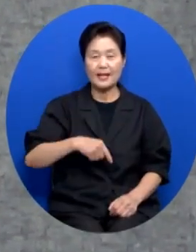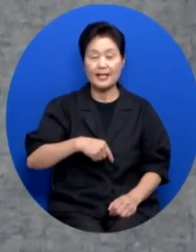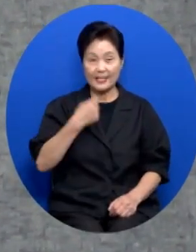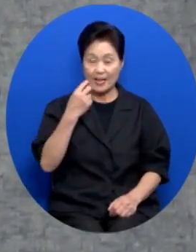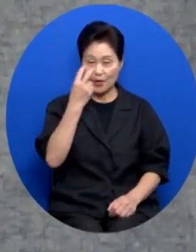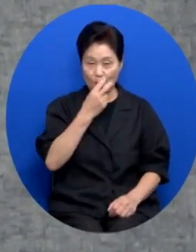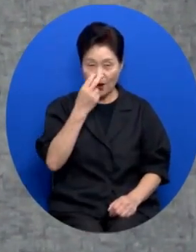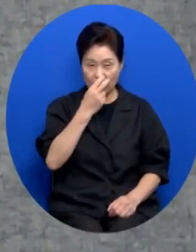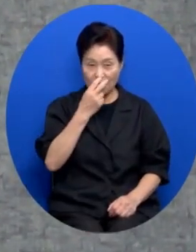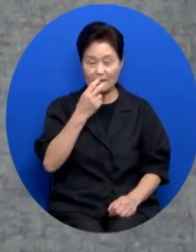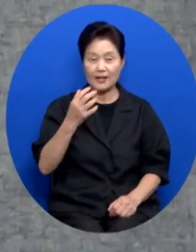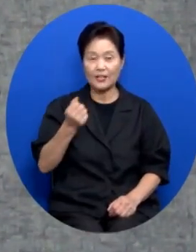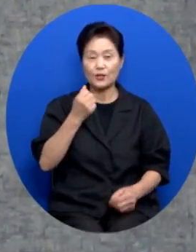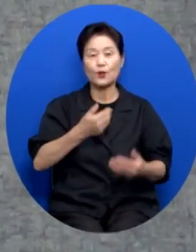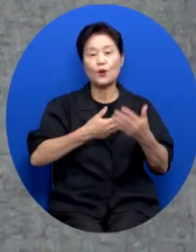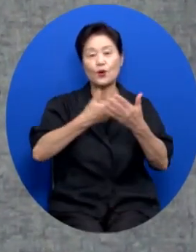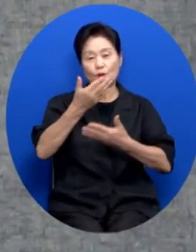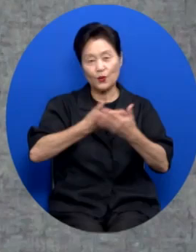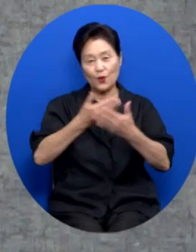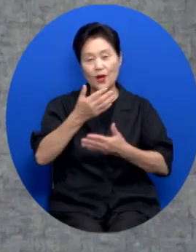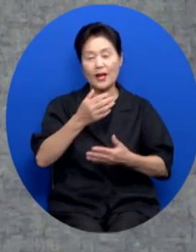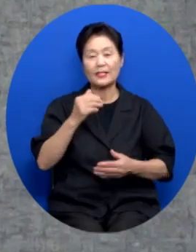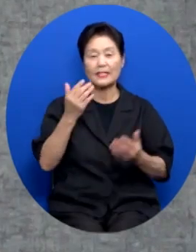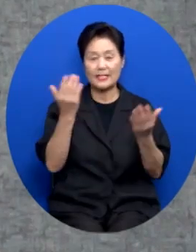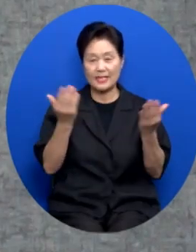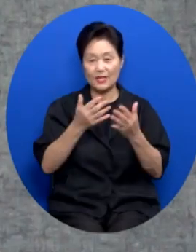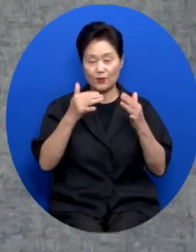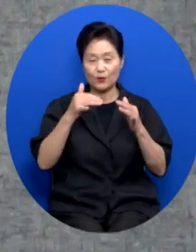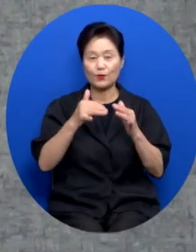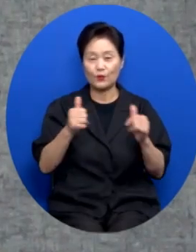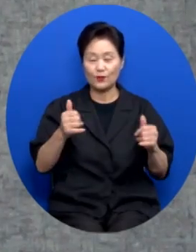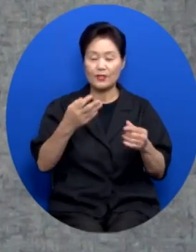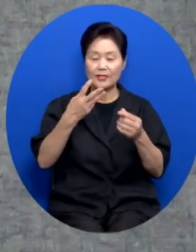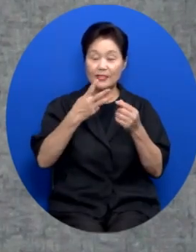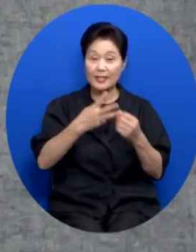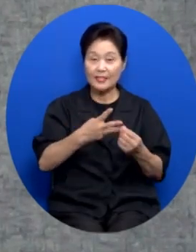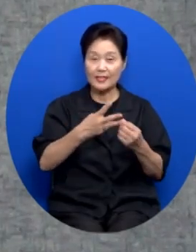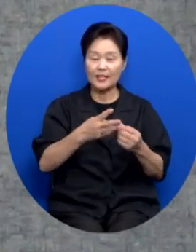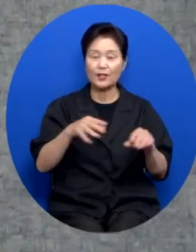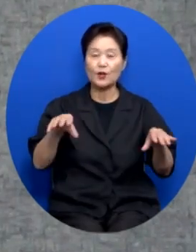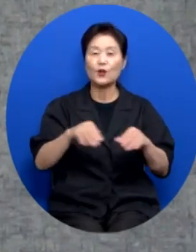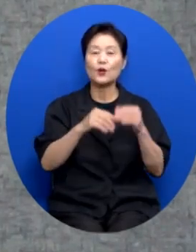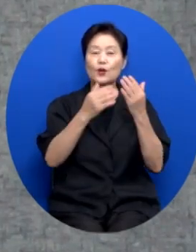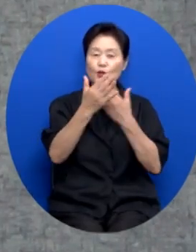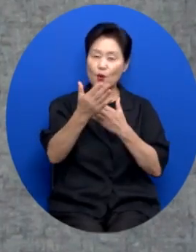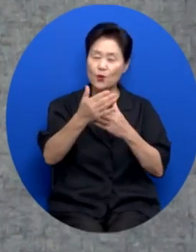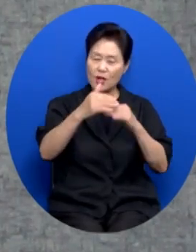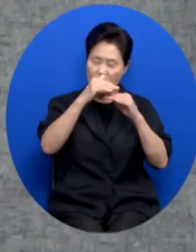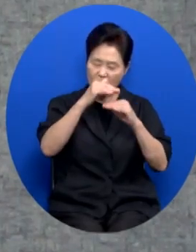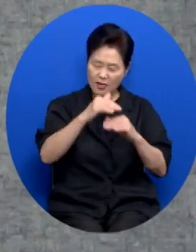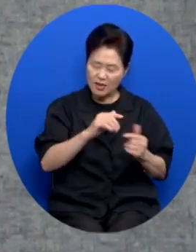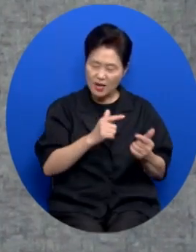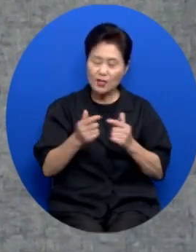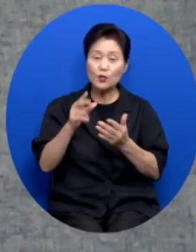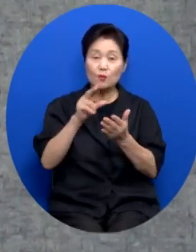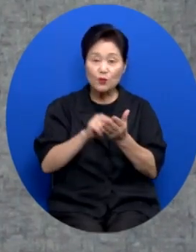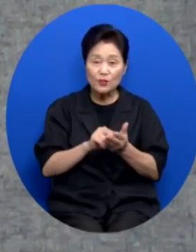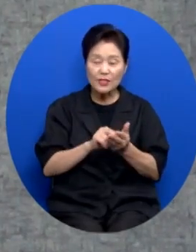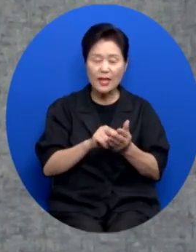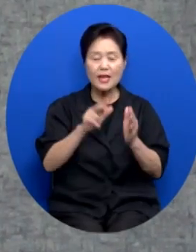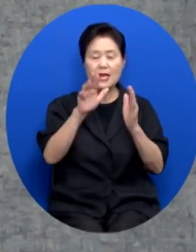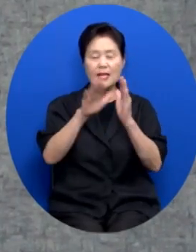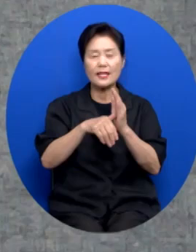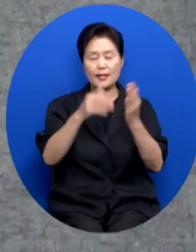관리로 소통하는 일꾼. 셋째, 총회 현안과 시대에